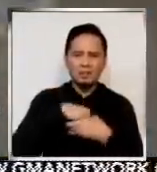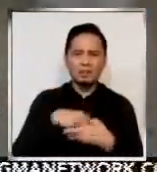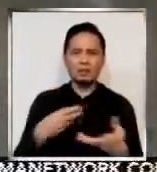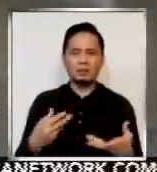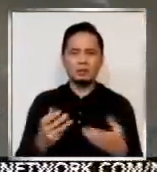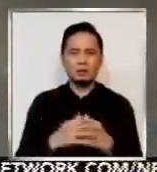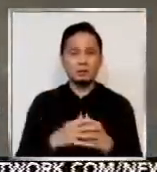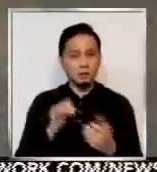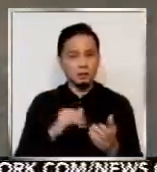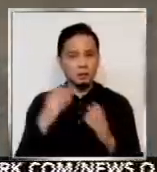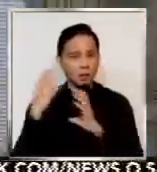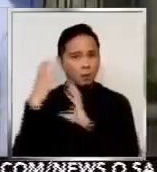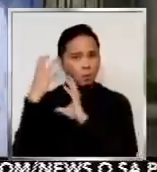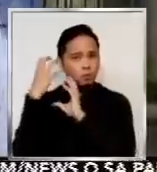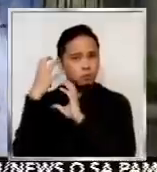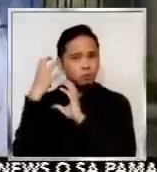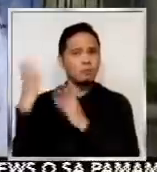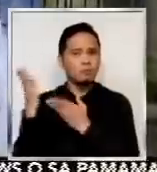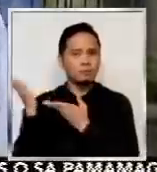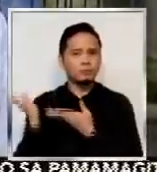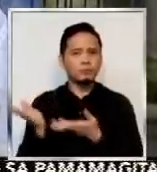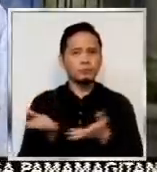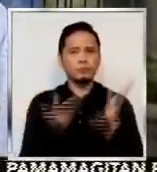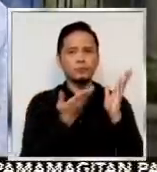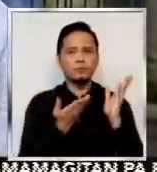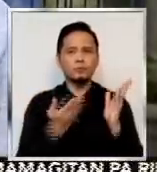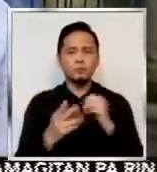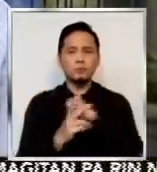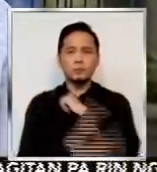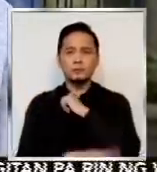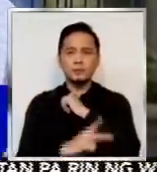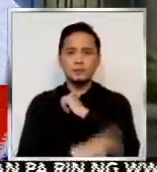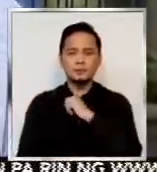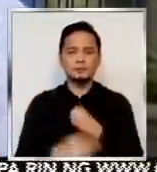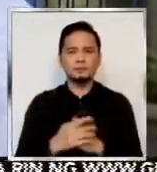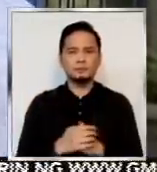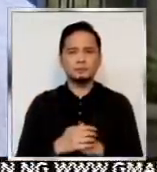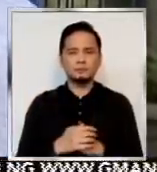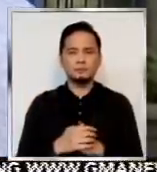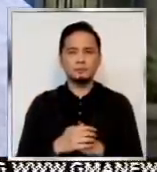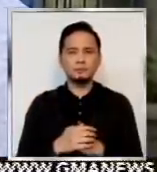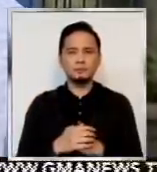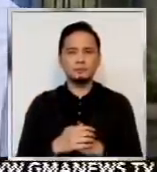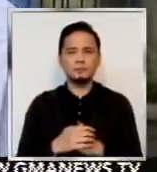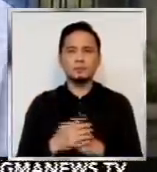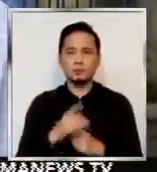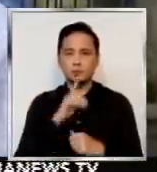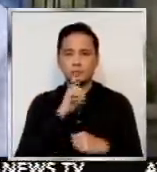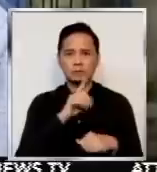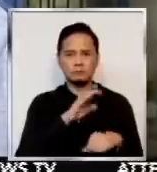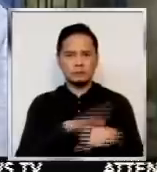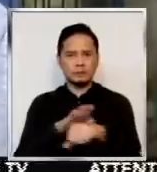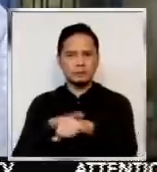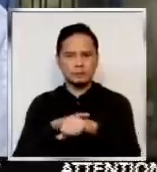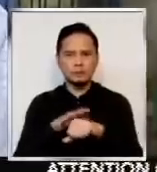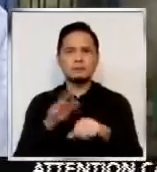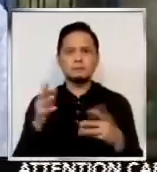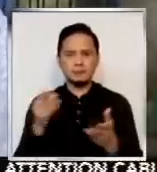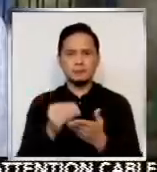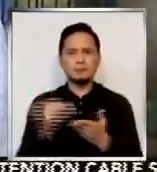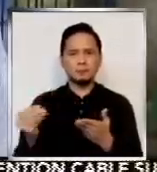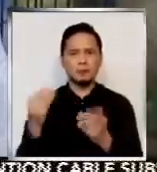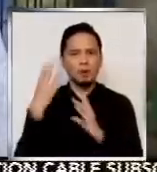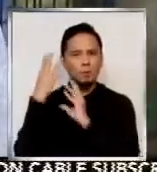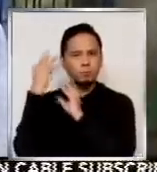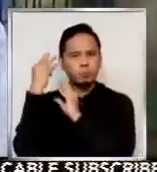na ipadala pa sa probinsya. Tinihikayat pa po namin yung iba na baka may bumili pa dun sa mga ibang lugar na kung pwede